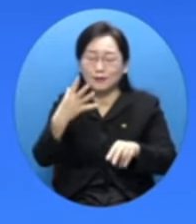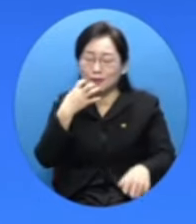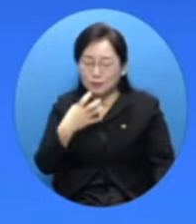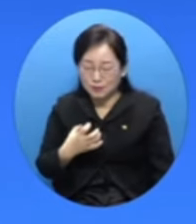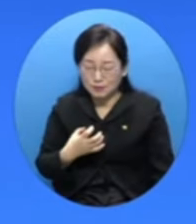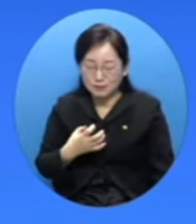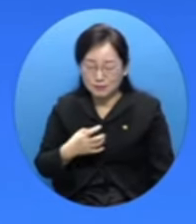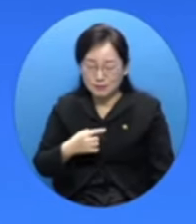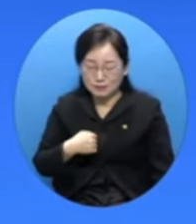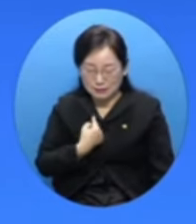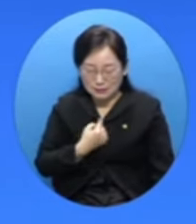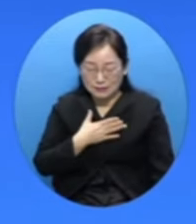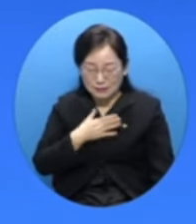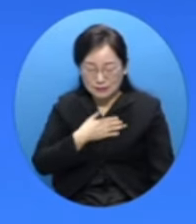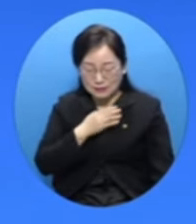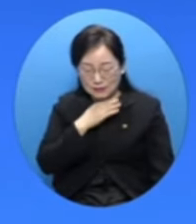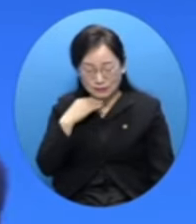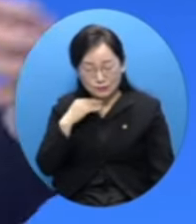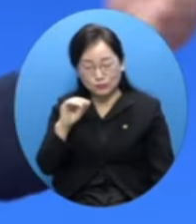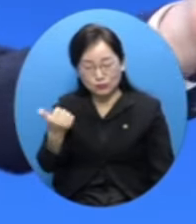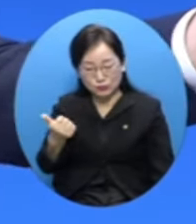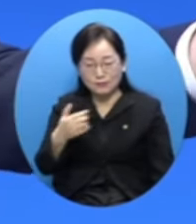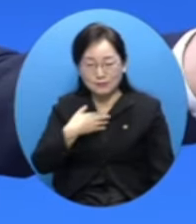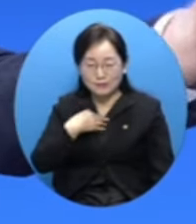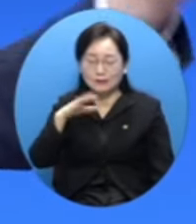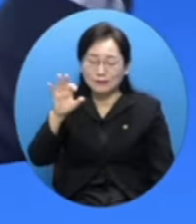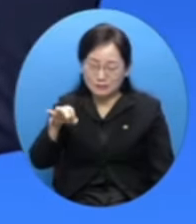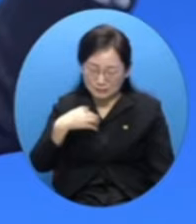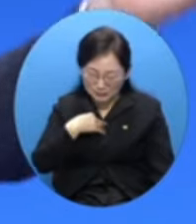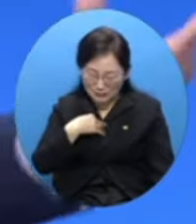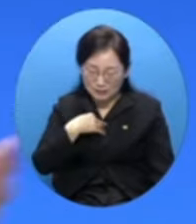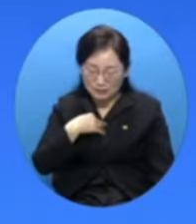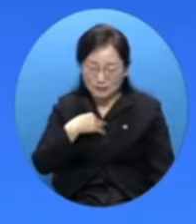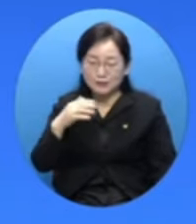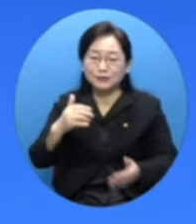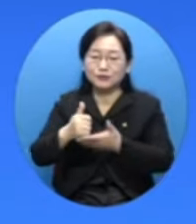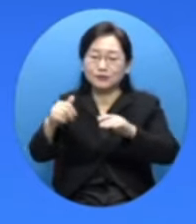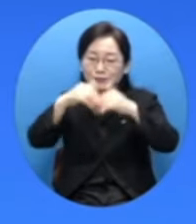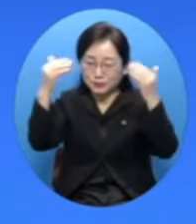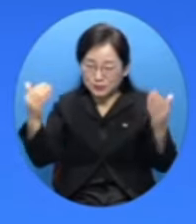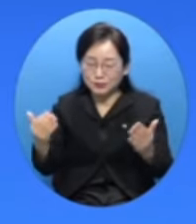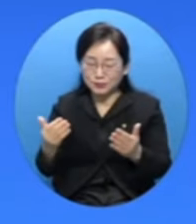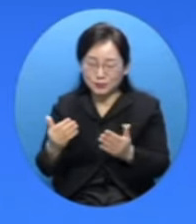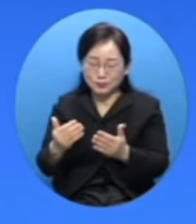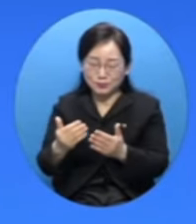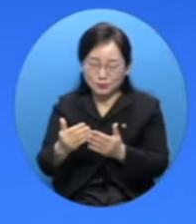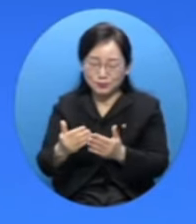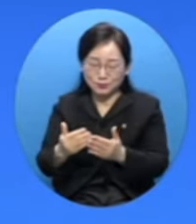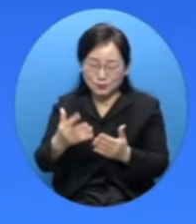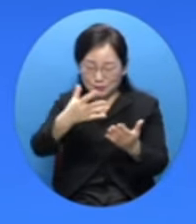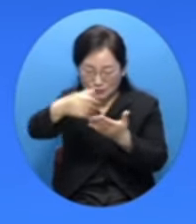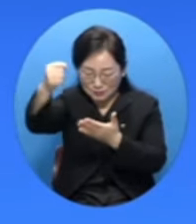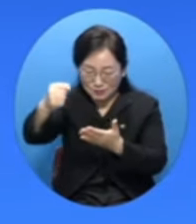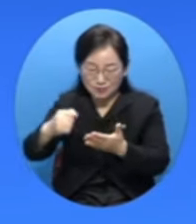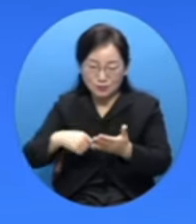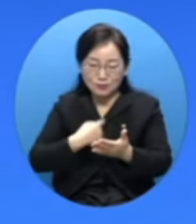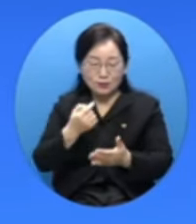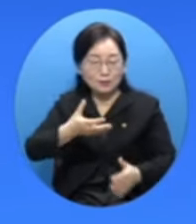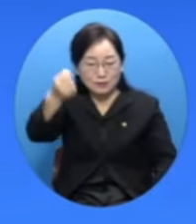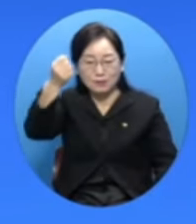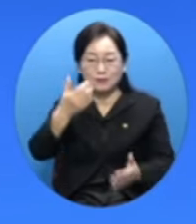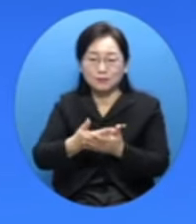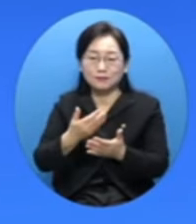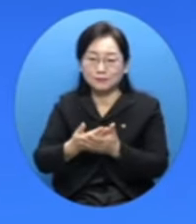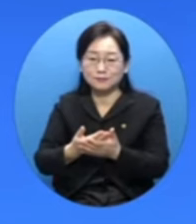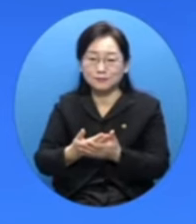완전히 자신이 죽어진 것입니다. 난 아무것도 아닙니다. 주님이 이 모든 일을 통한 영광 홀로 받으시옵소서. 여러분,